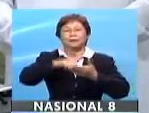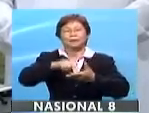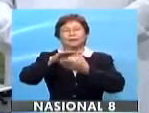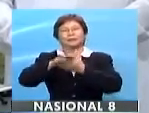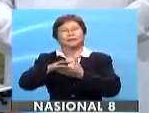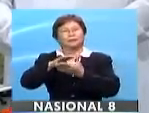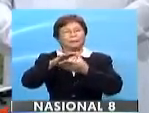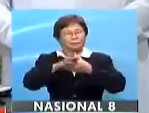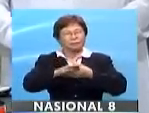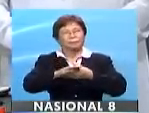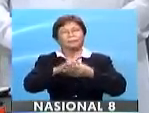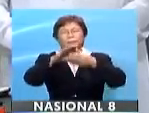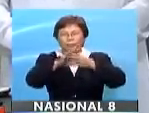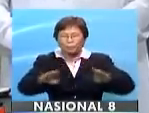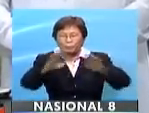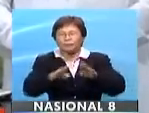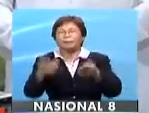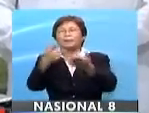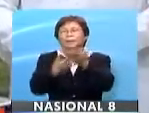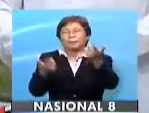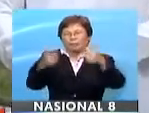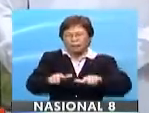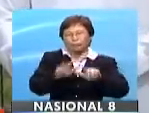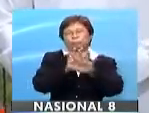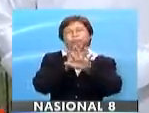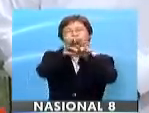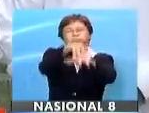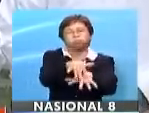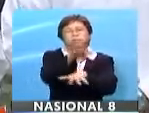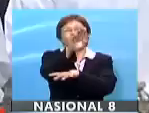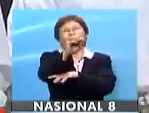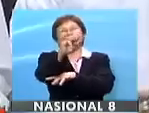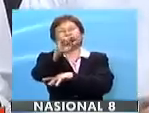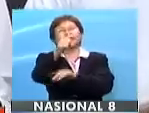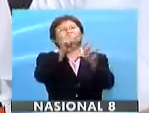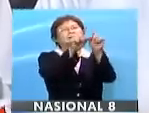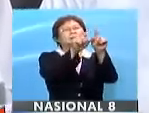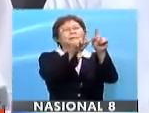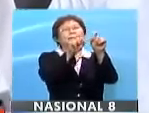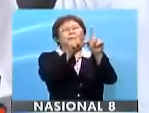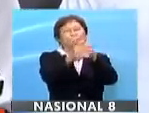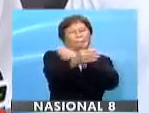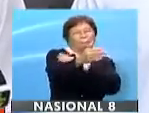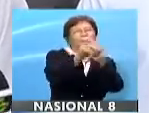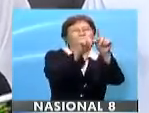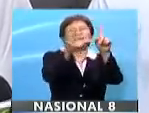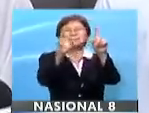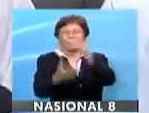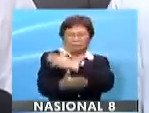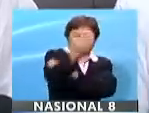daripada tragedi rempuhan di Mina pada pukul 11.30 pagi tadi. Saya